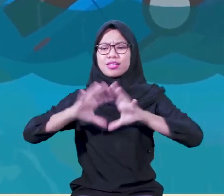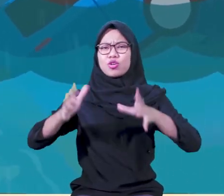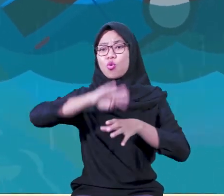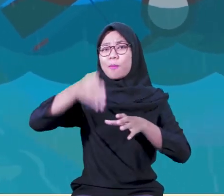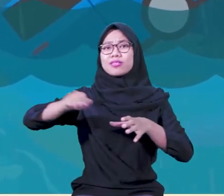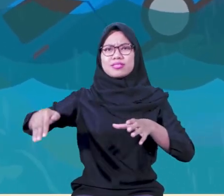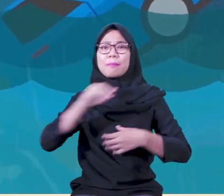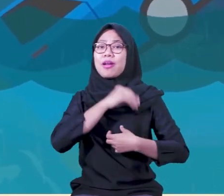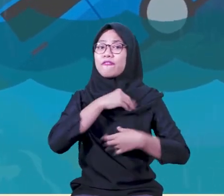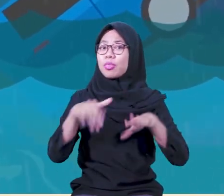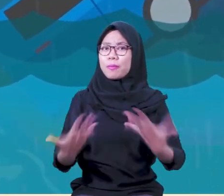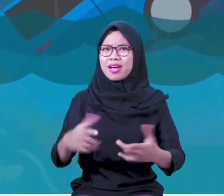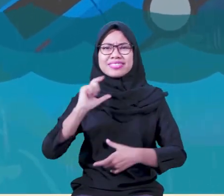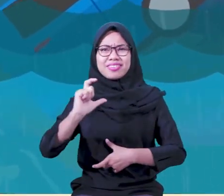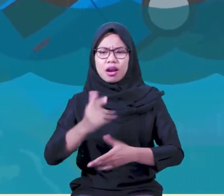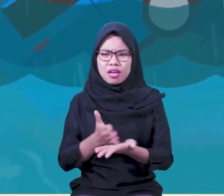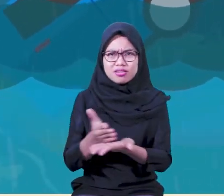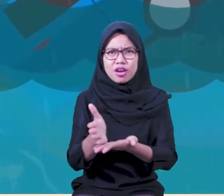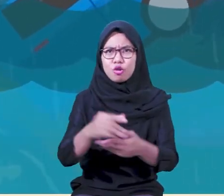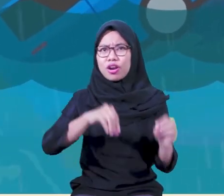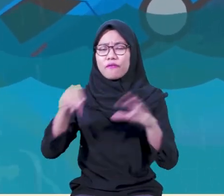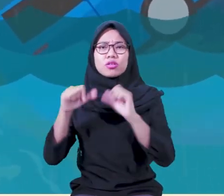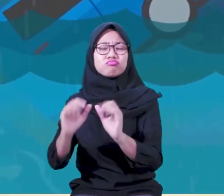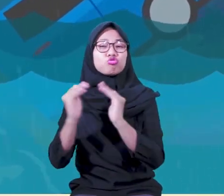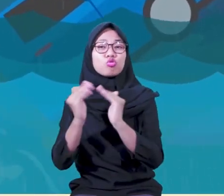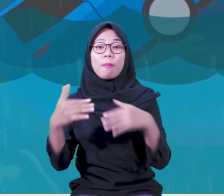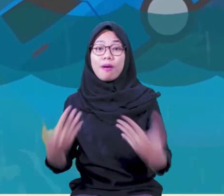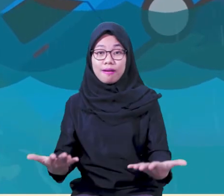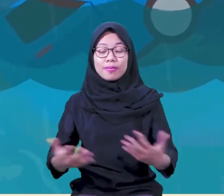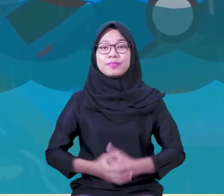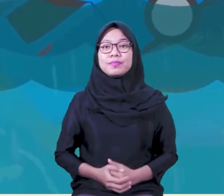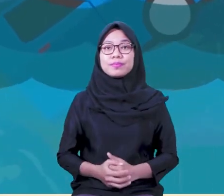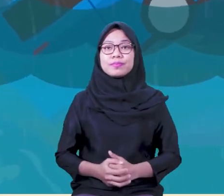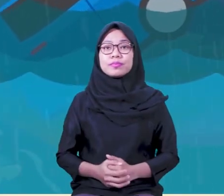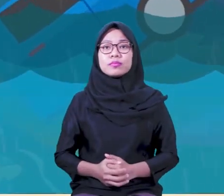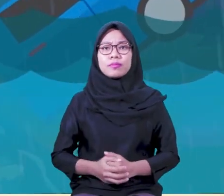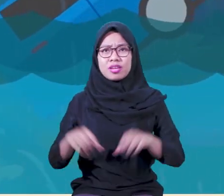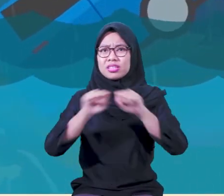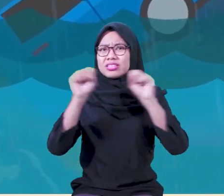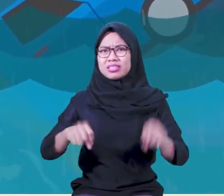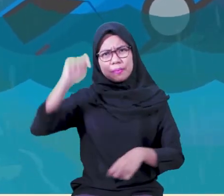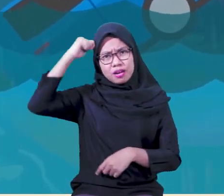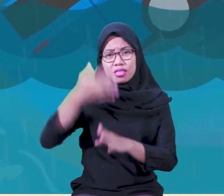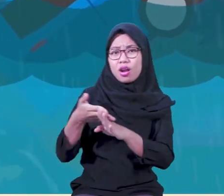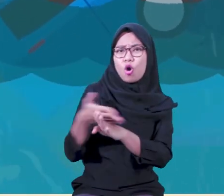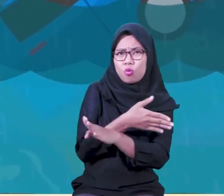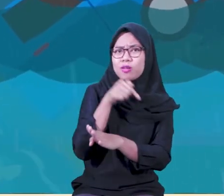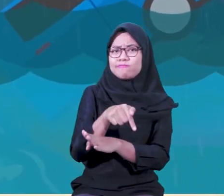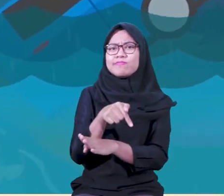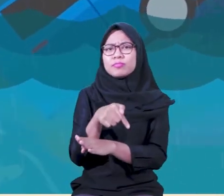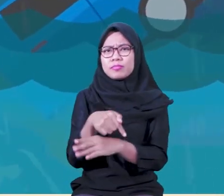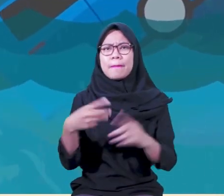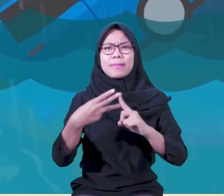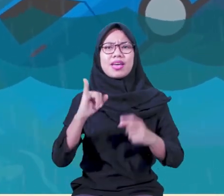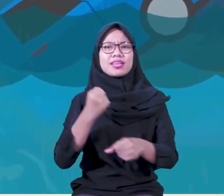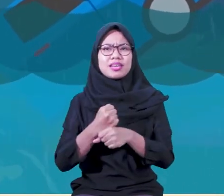bencana informasi geospasial dapat dimanfaatkan dengan menganalisis jalur-jalur evakuasi yang tepat termasuk dimanfaatkan untuk